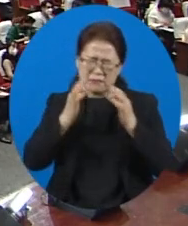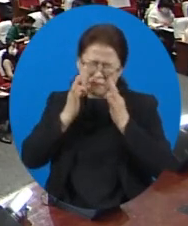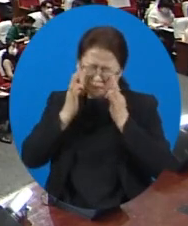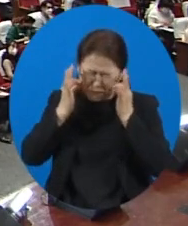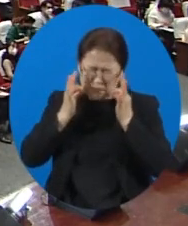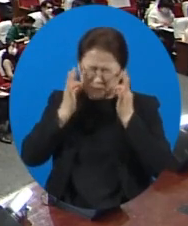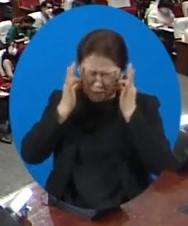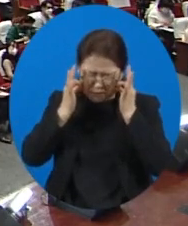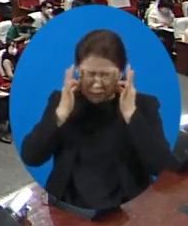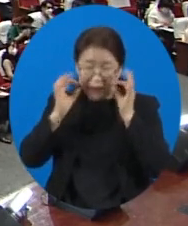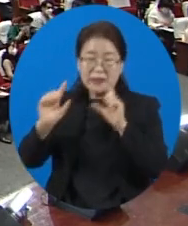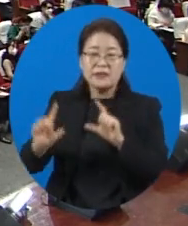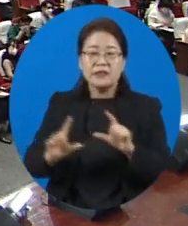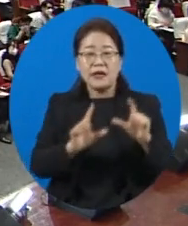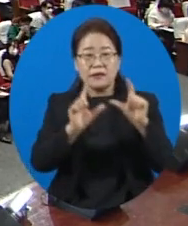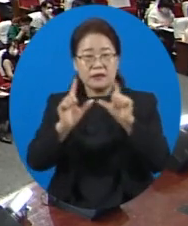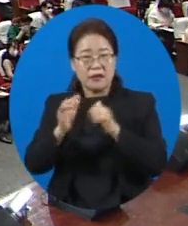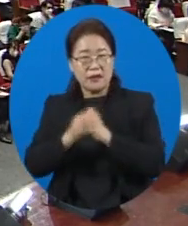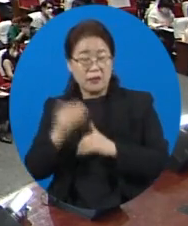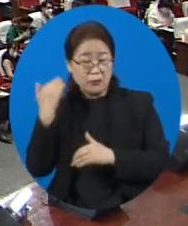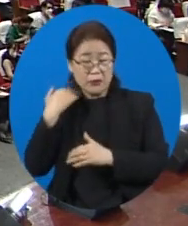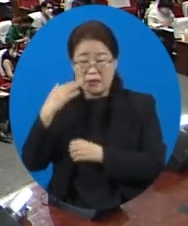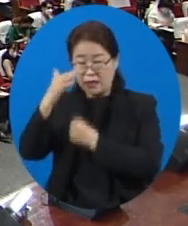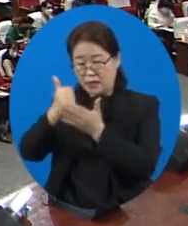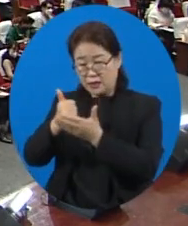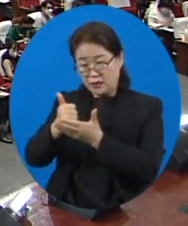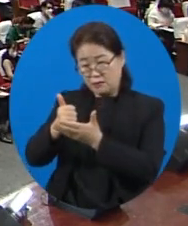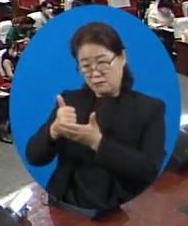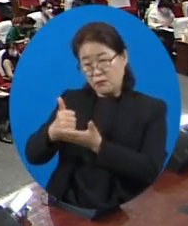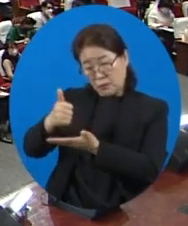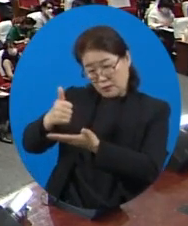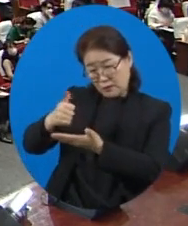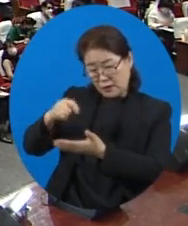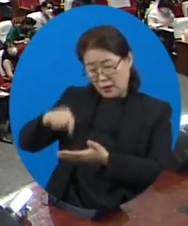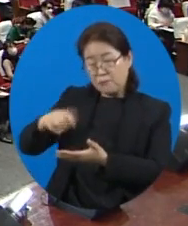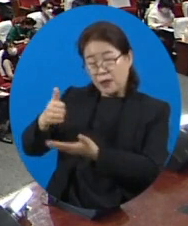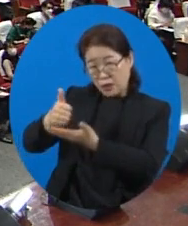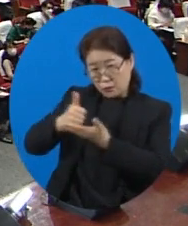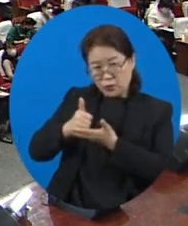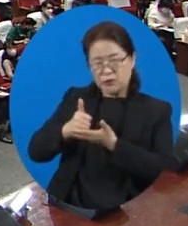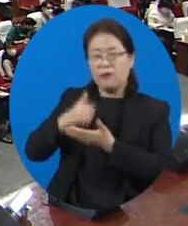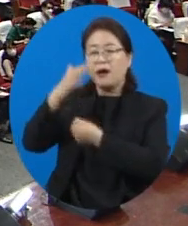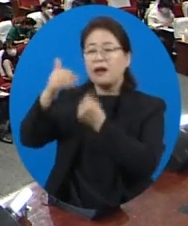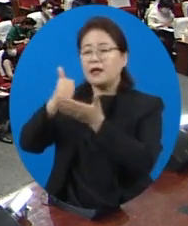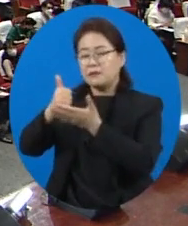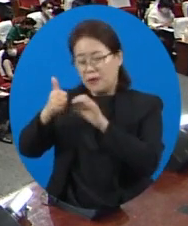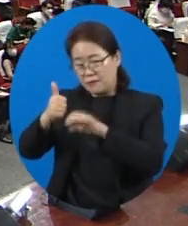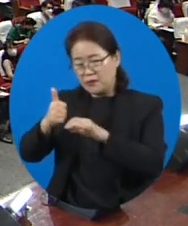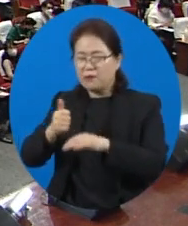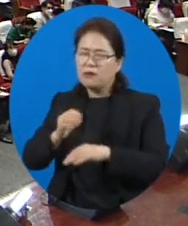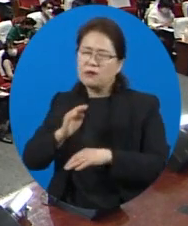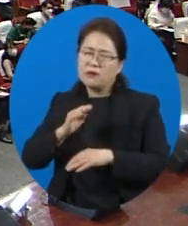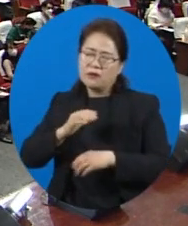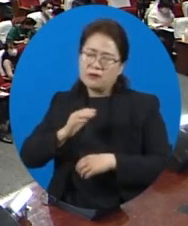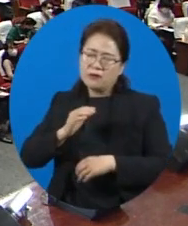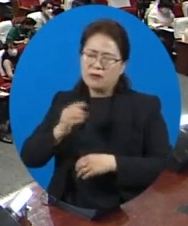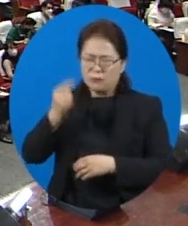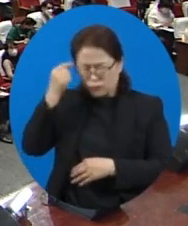거예요. 눈에 보이지 않은 하나님을 보이는 것처럼 내 앞에 모시고 그 하나님 앞에서 진지하게